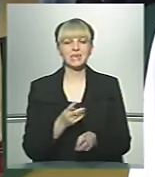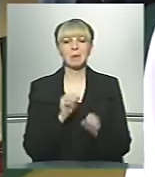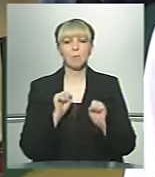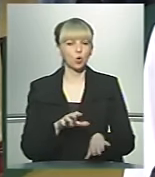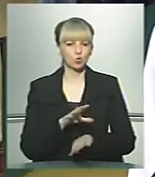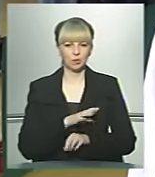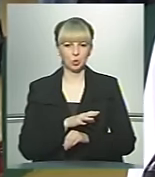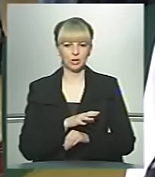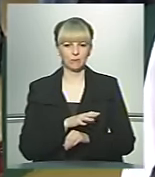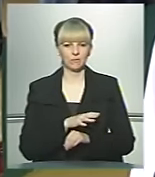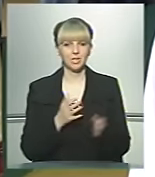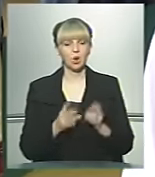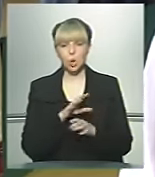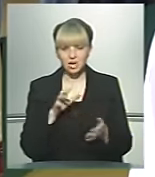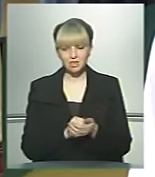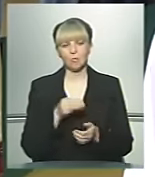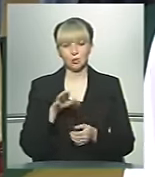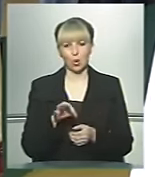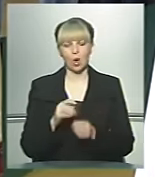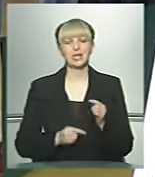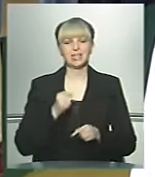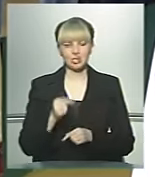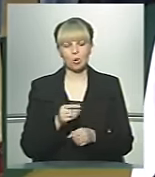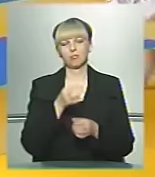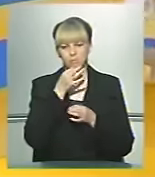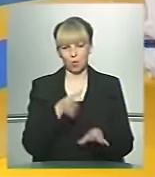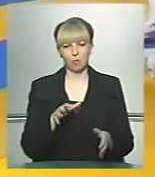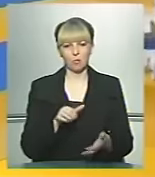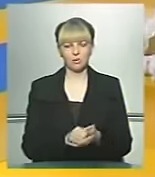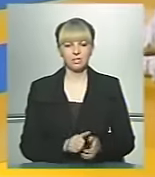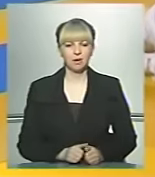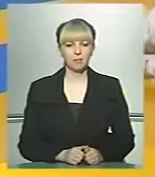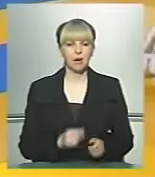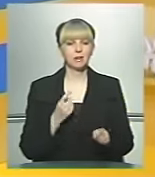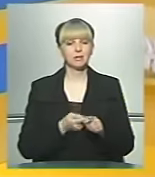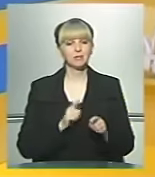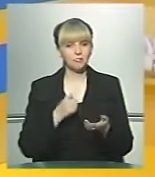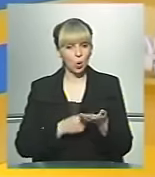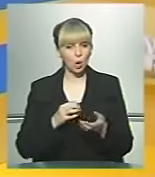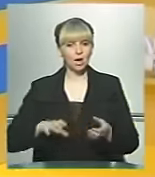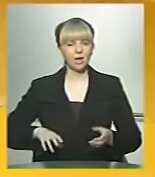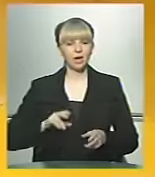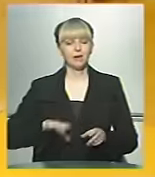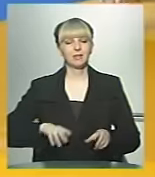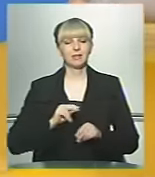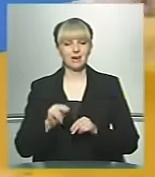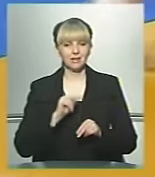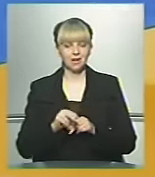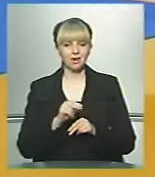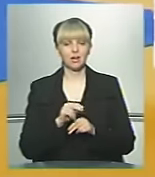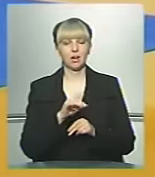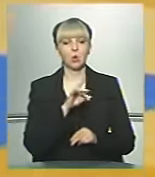бути. А якщо не займаємо, то на наступний раз по-любому. Це підтверджує і тренер буковинської команди